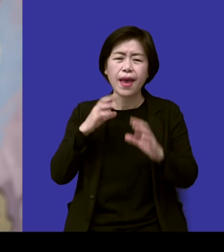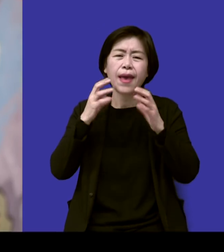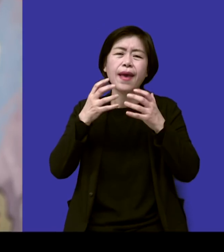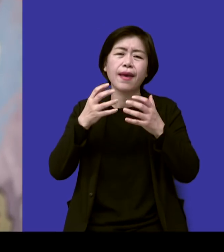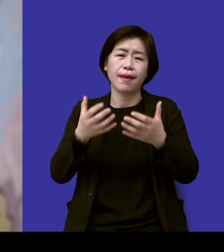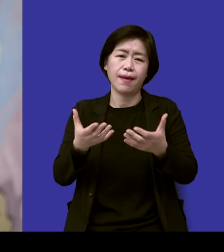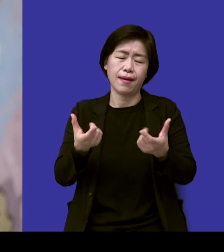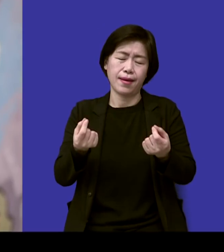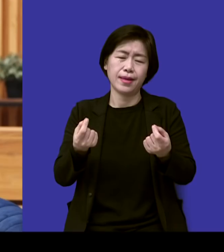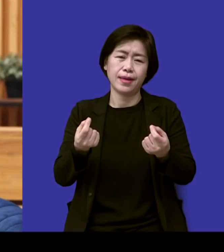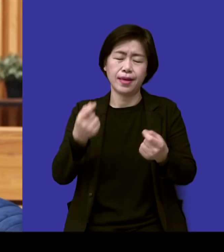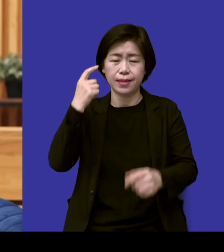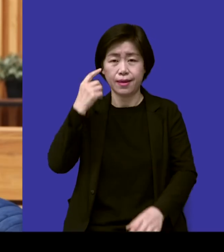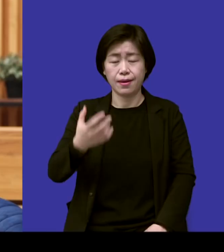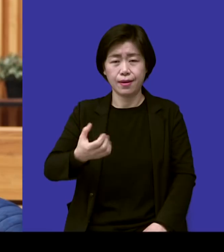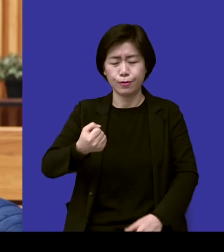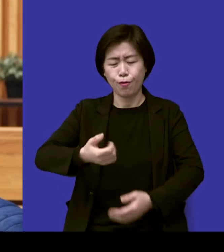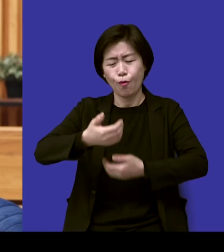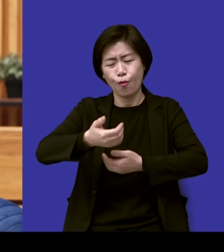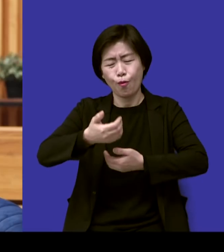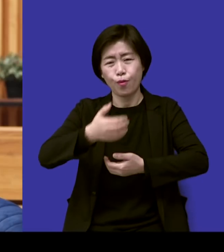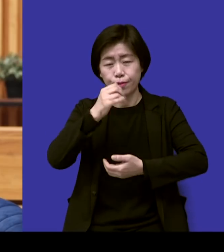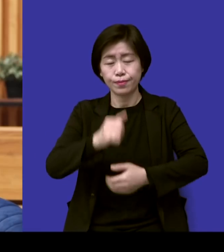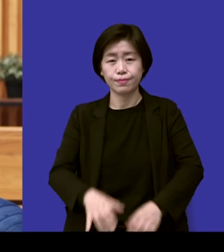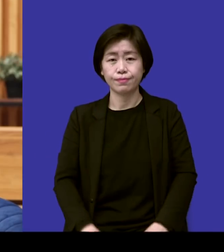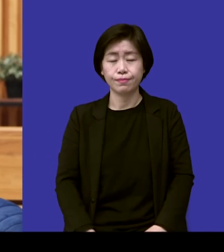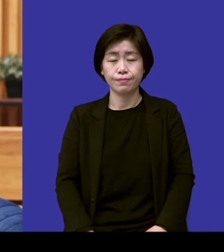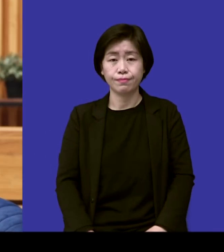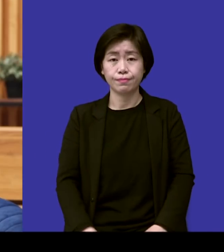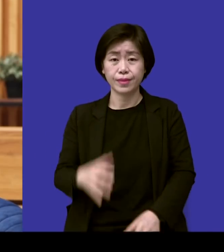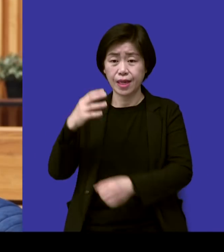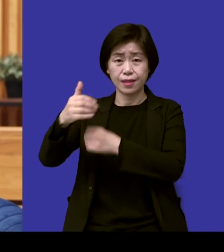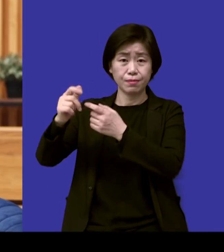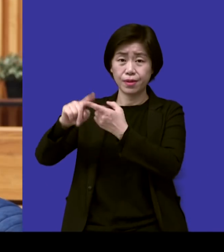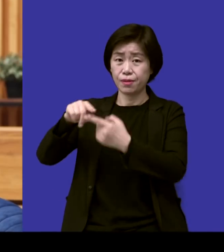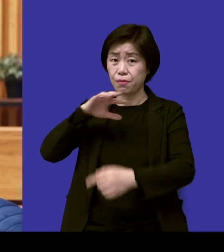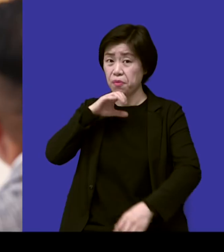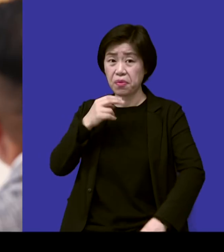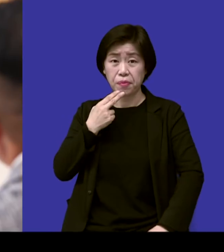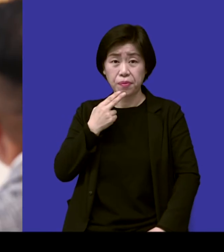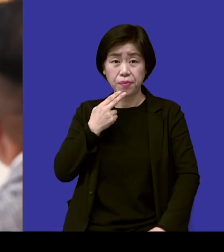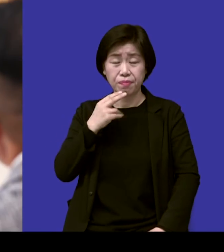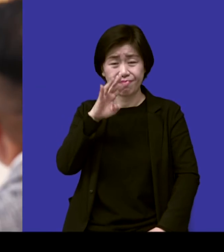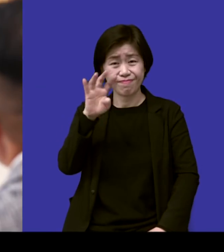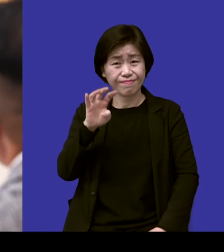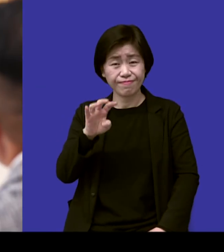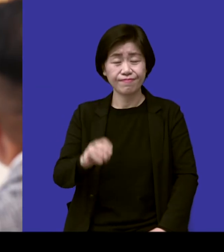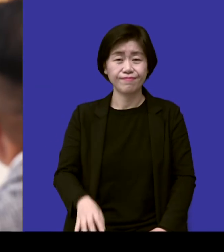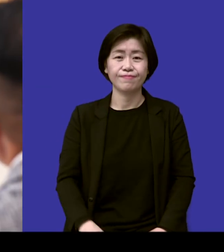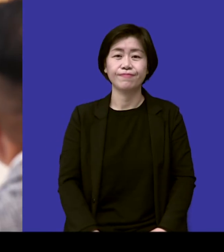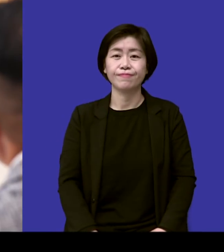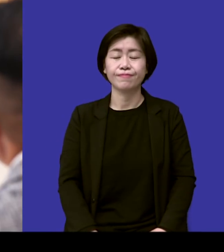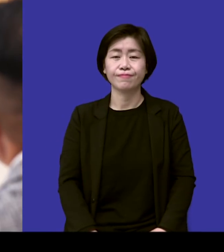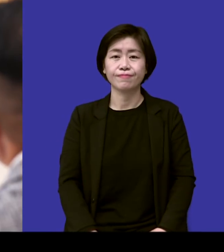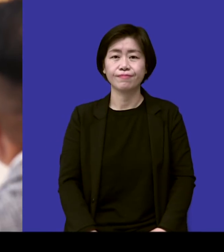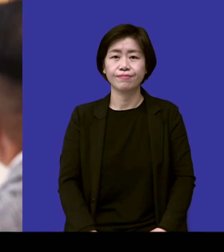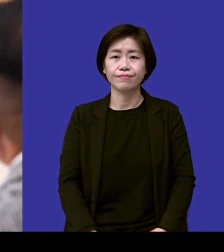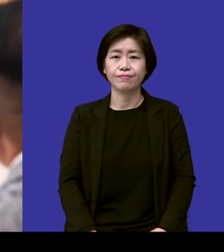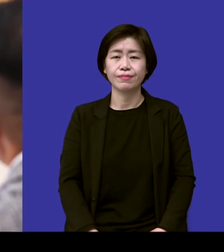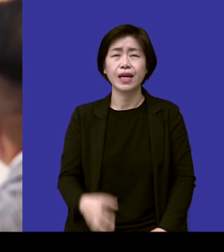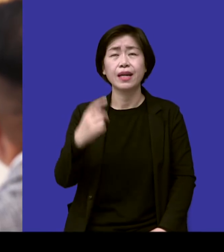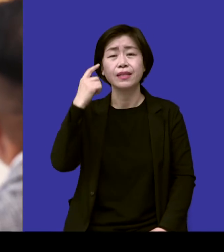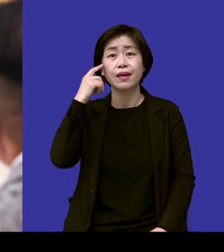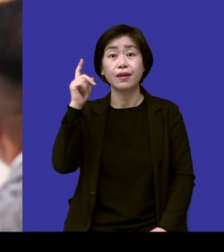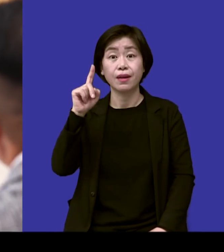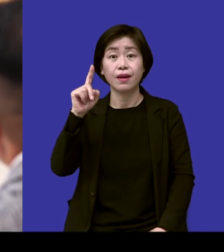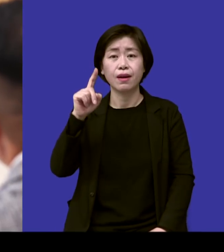같아요. 그때 어때요? 좀 하나님께 원망 같은 건 없었어요? 아, 참 왜 큰